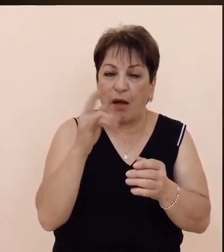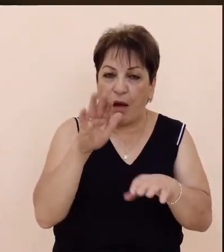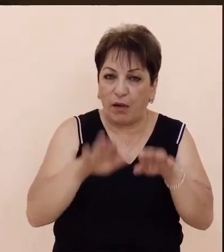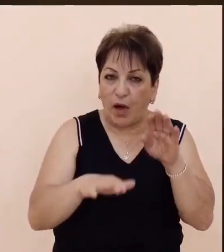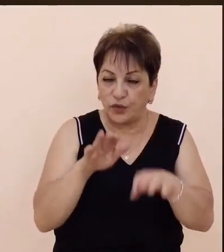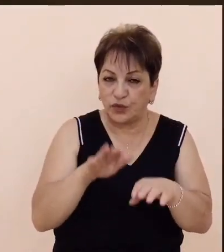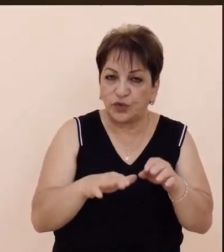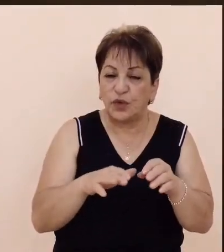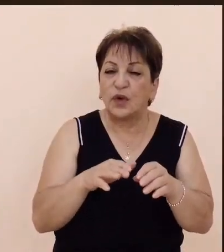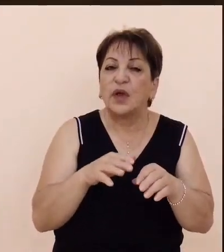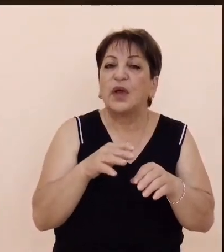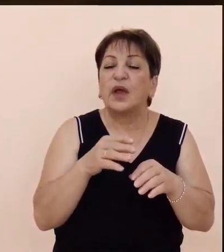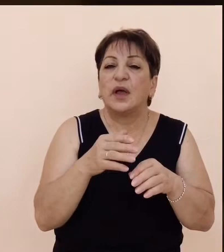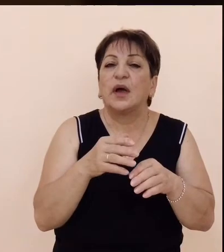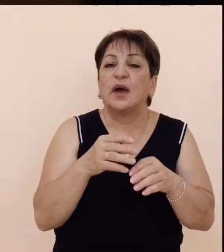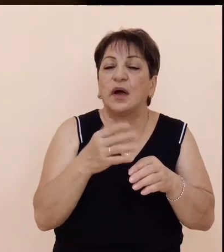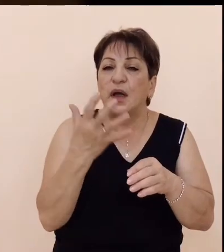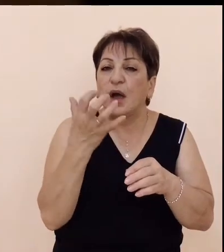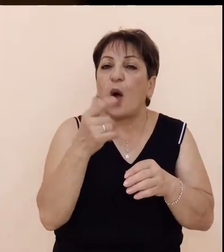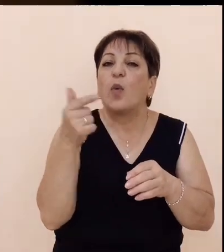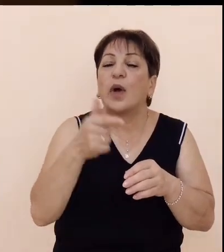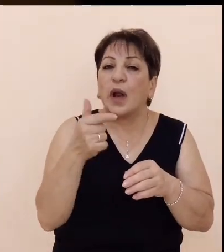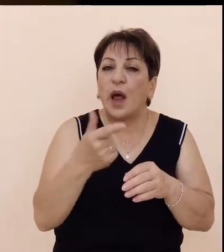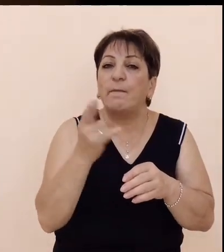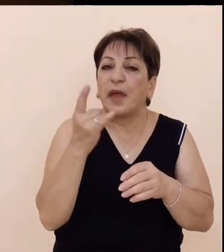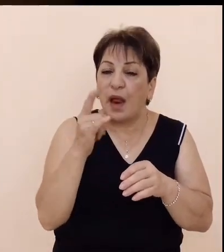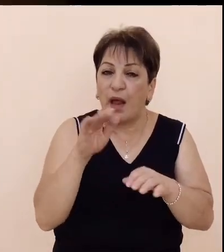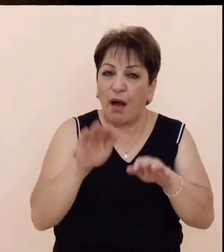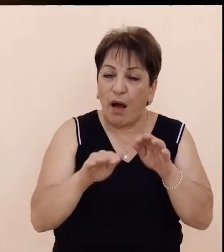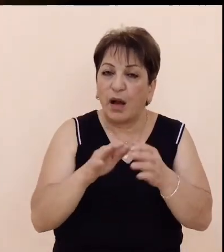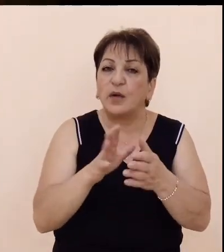0.5 կիլոգրամ քաշ ունեցող երեխան մինչև ծննդաբերություն